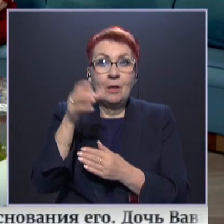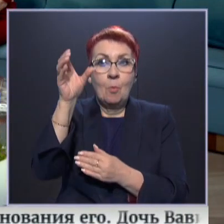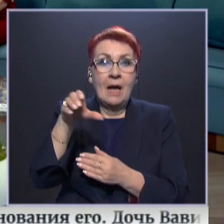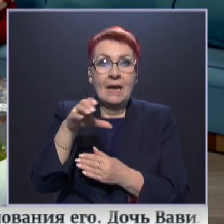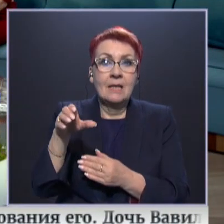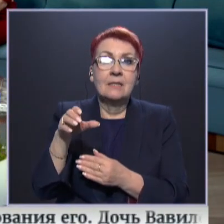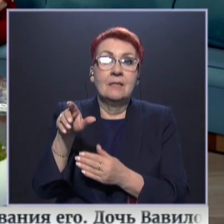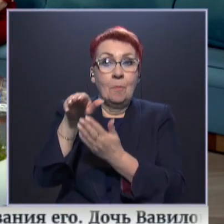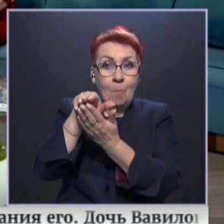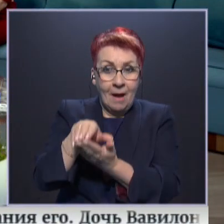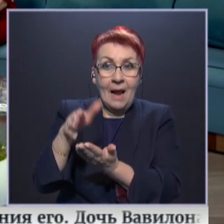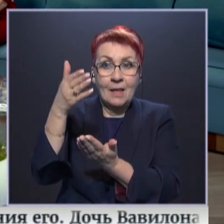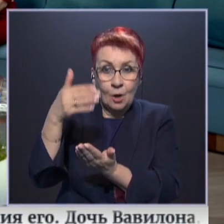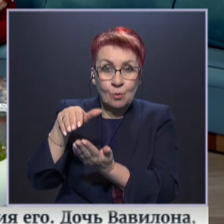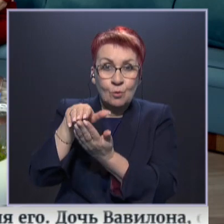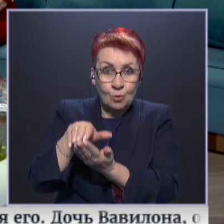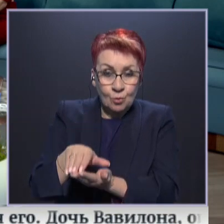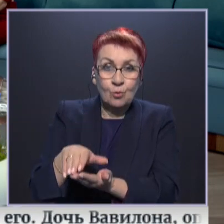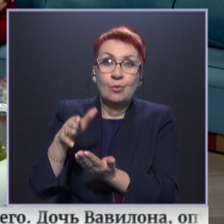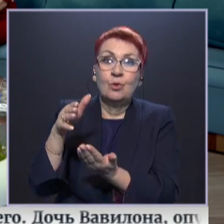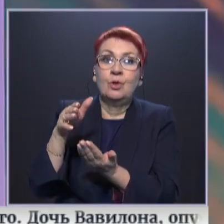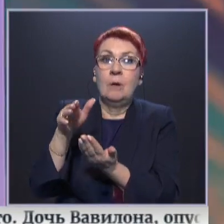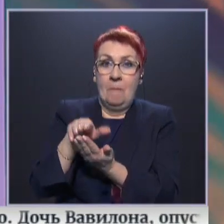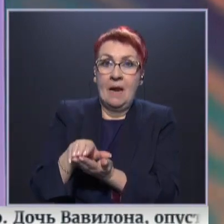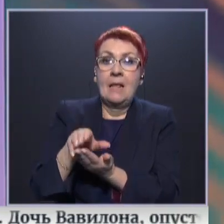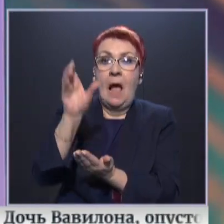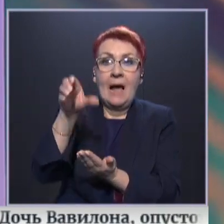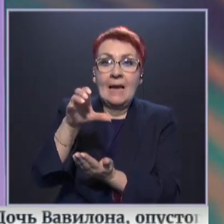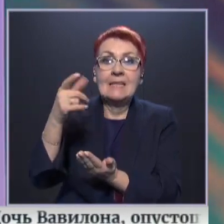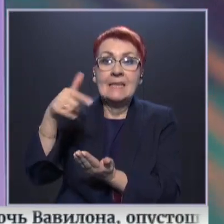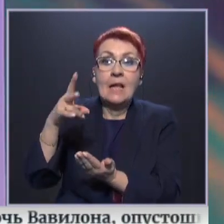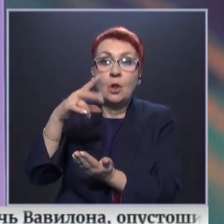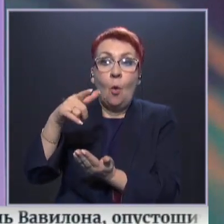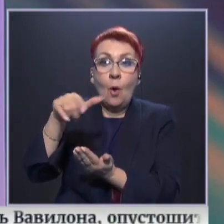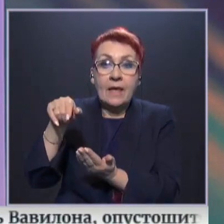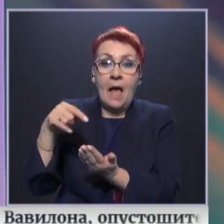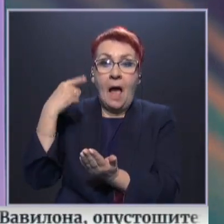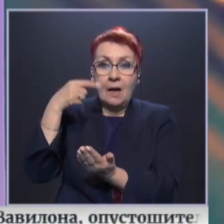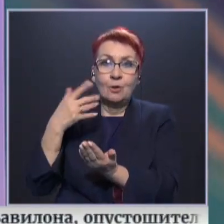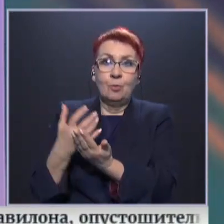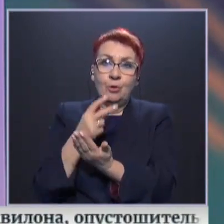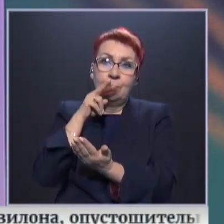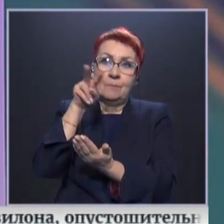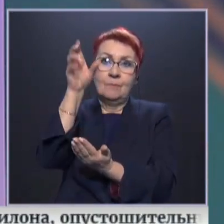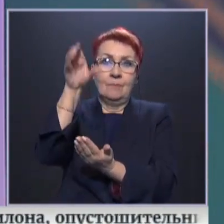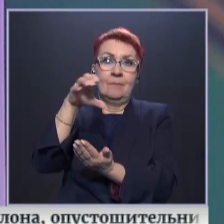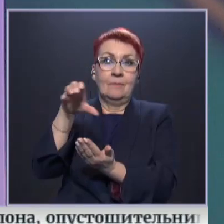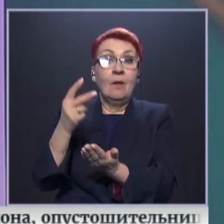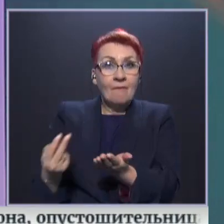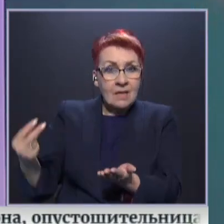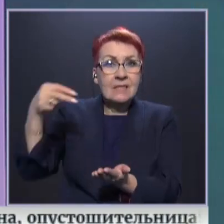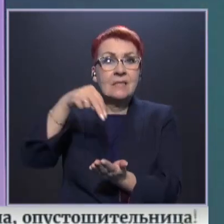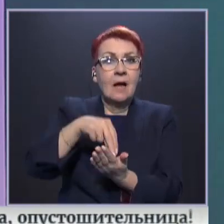кто заседают сейчас в Давосе, Давос и ныне там. Но восстанут